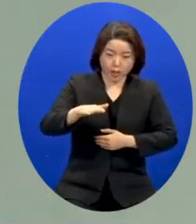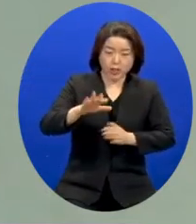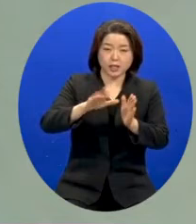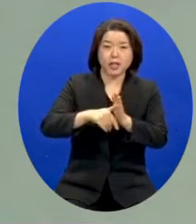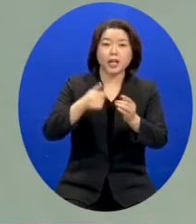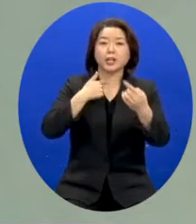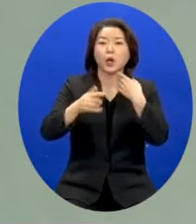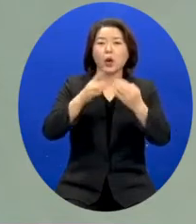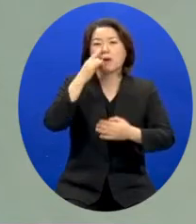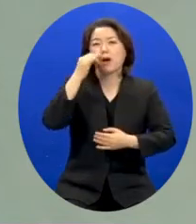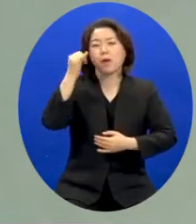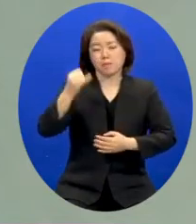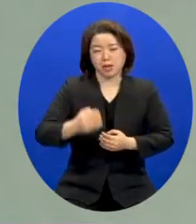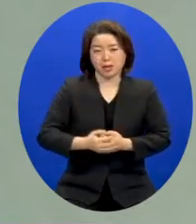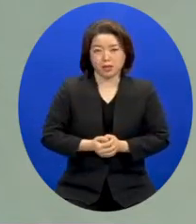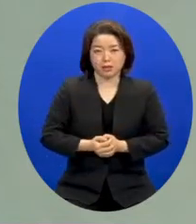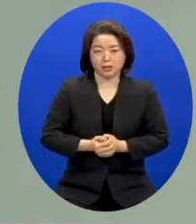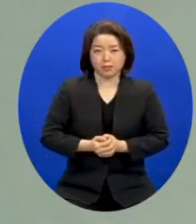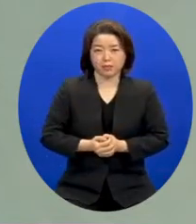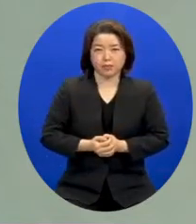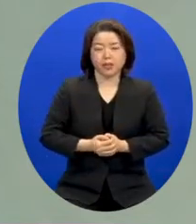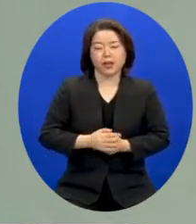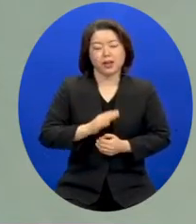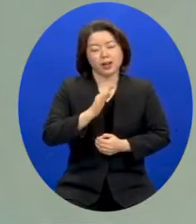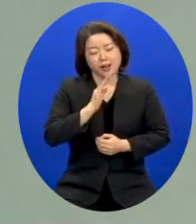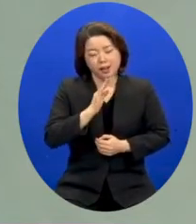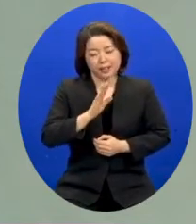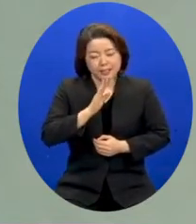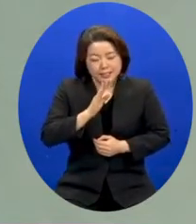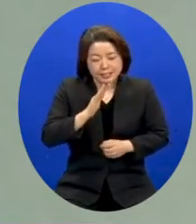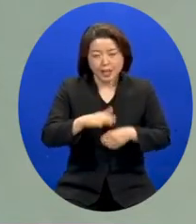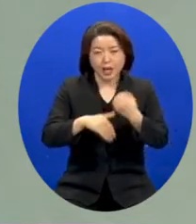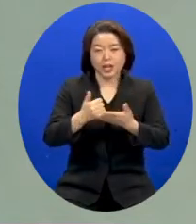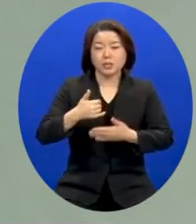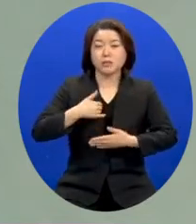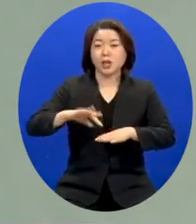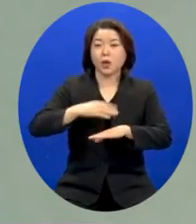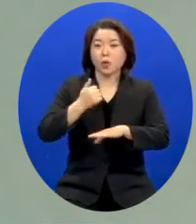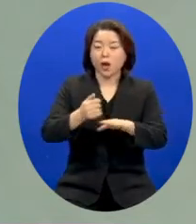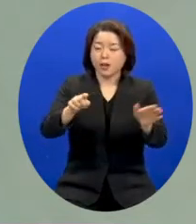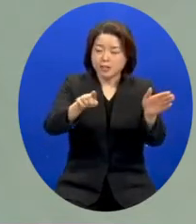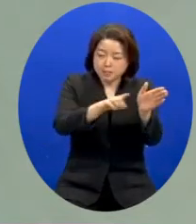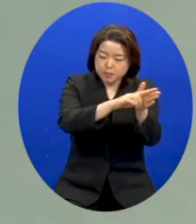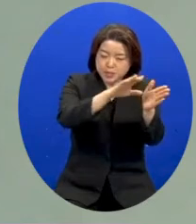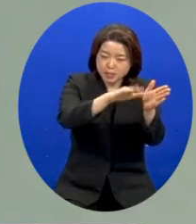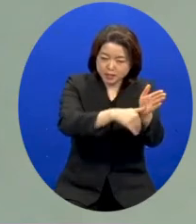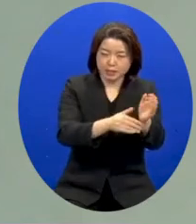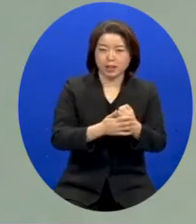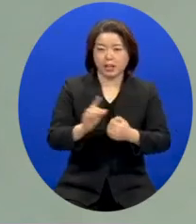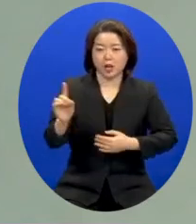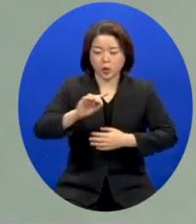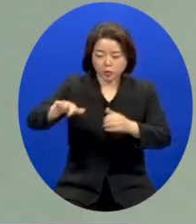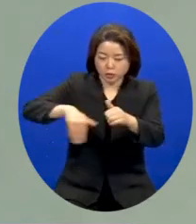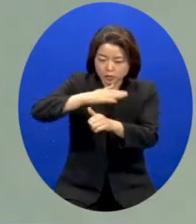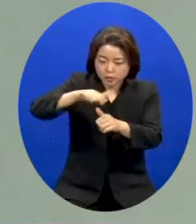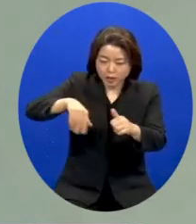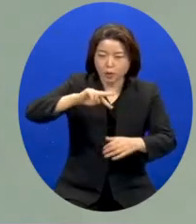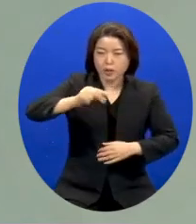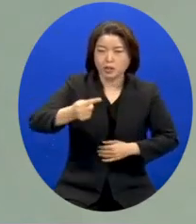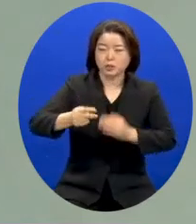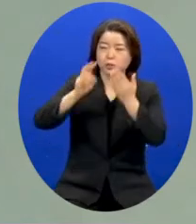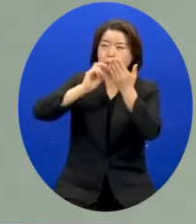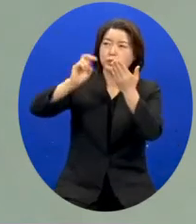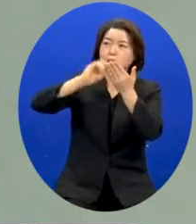우리가 진짜 하나님이 나의 왕이신 것을 믿을 때 어떤 상황에서도 찬송할 수 있어요. 그리고